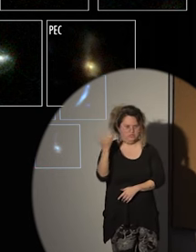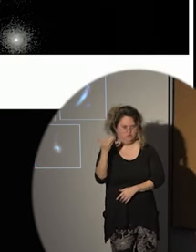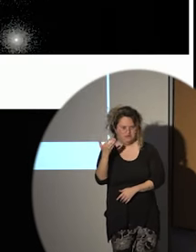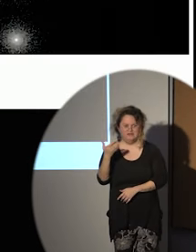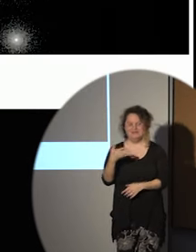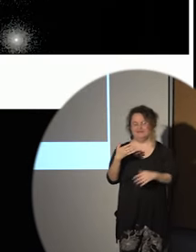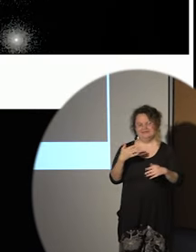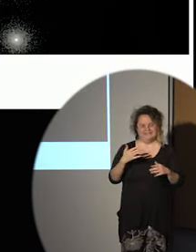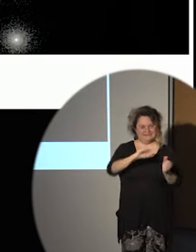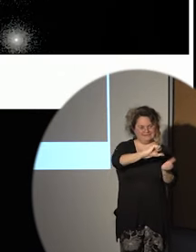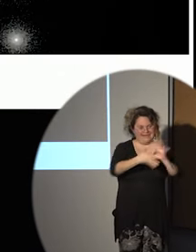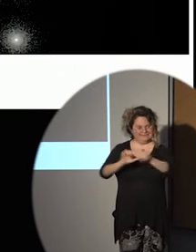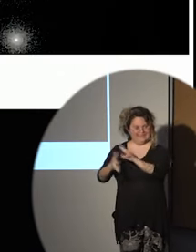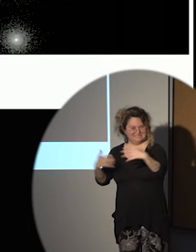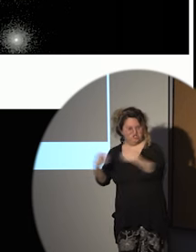celle-là.